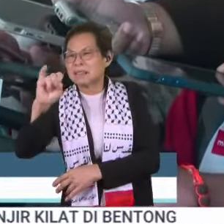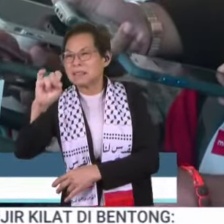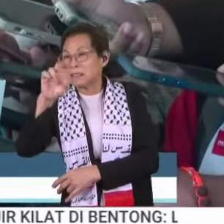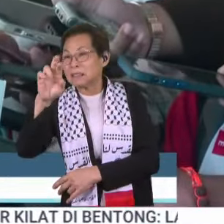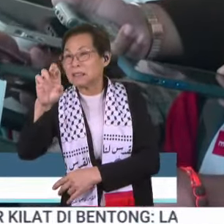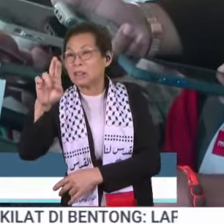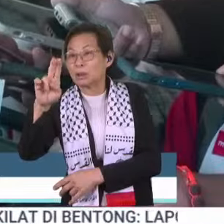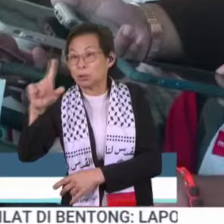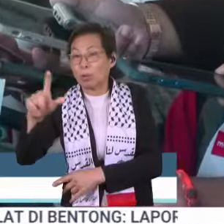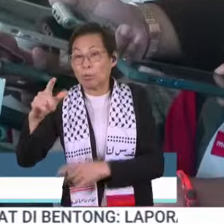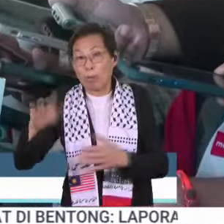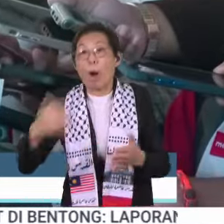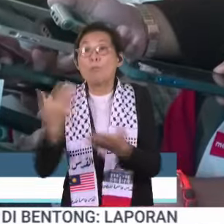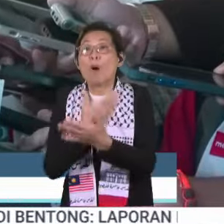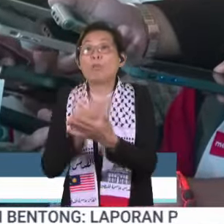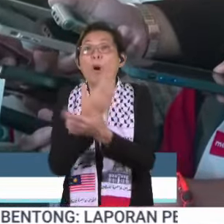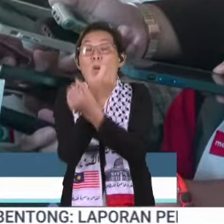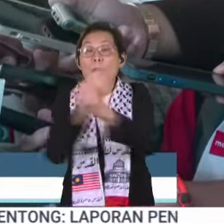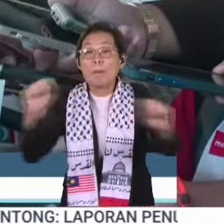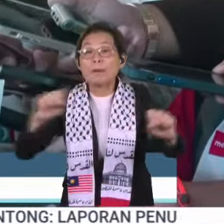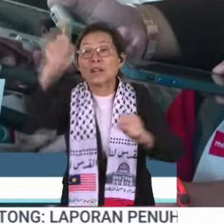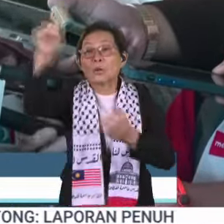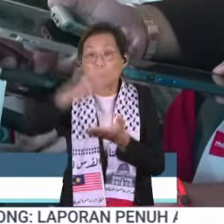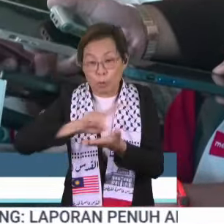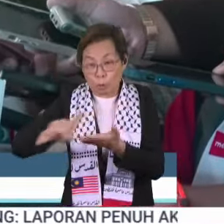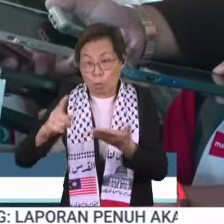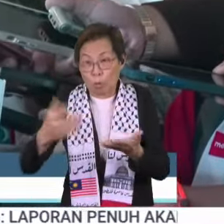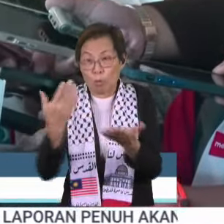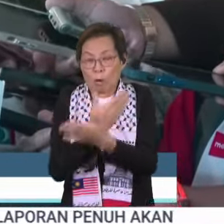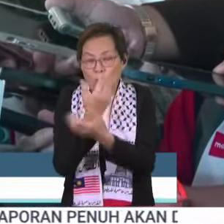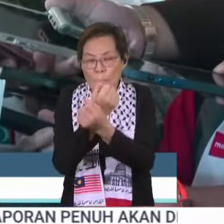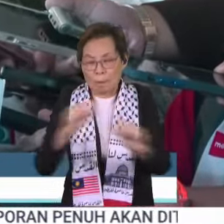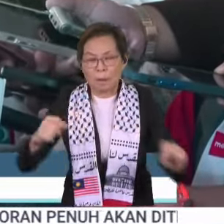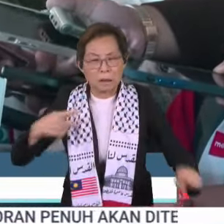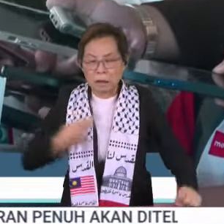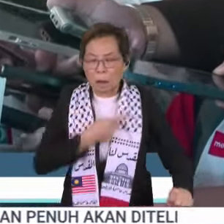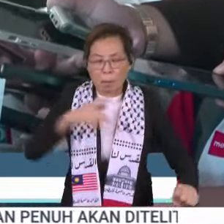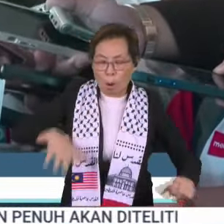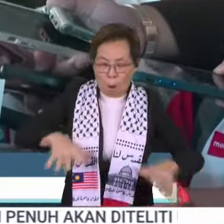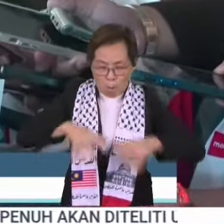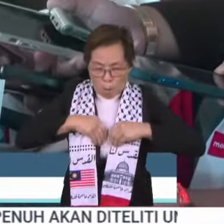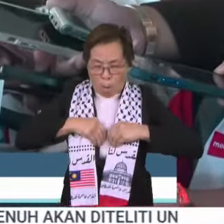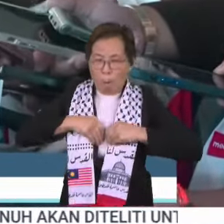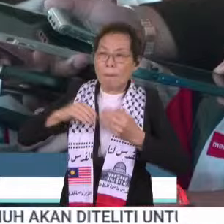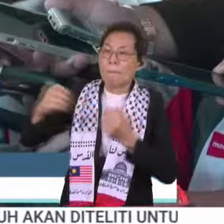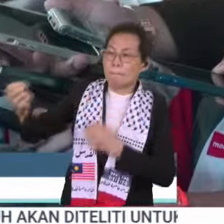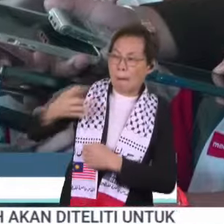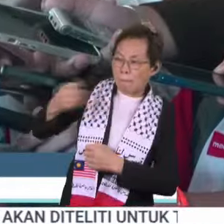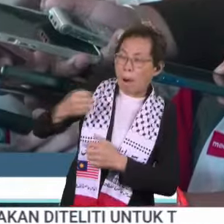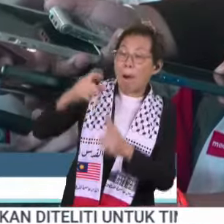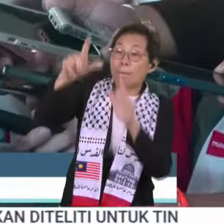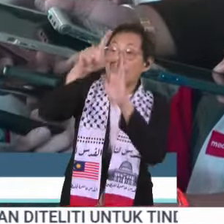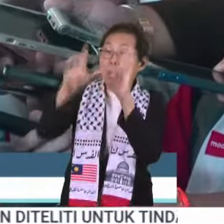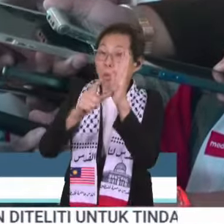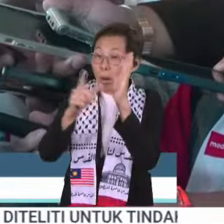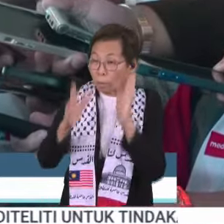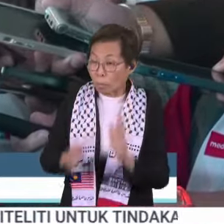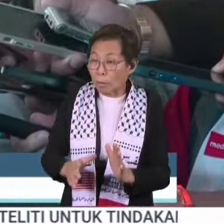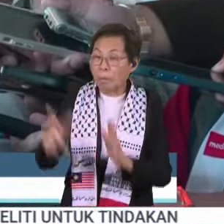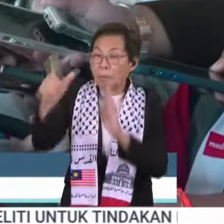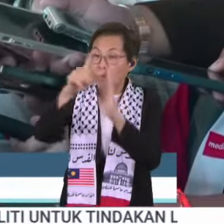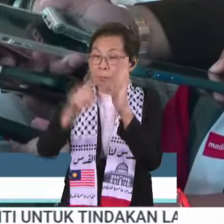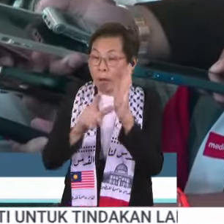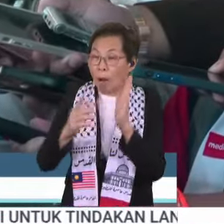dibebaskan dalam tempoh seminggu ini kita belum lagi menerima maklum balas sama ada peguamnya telah